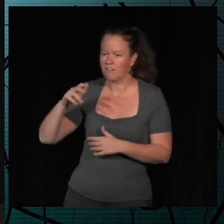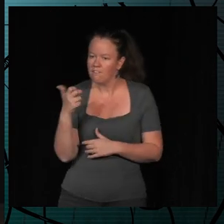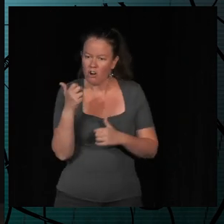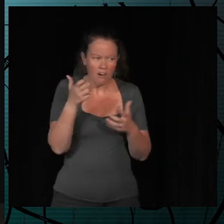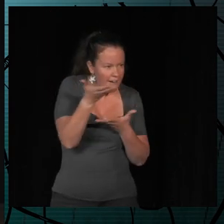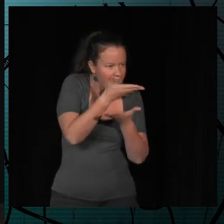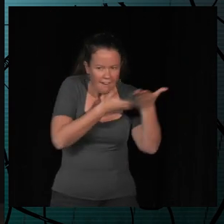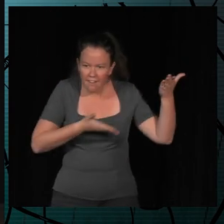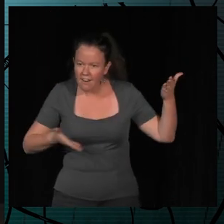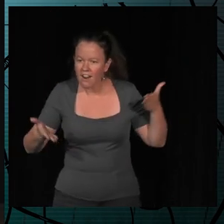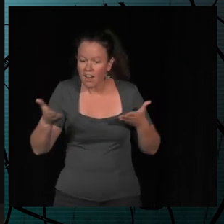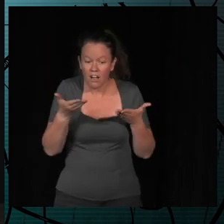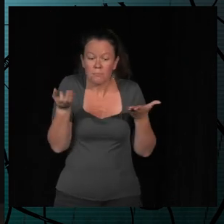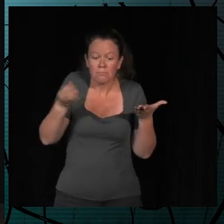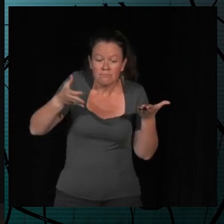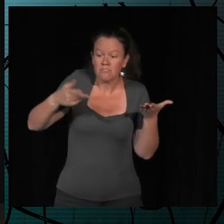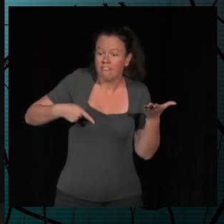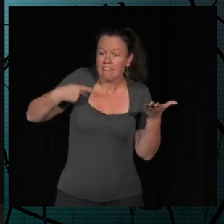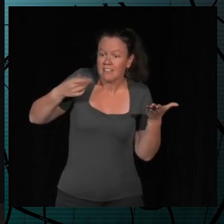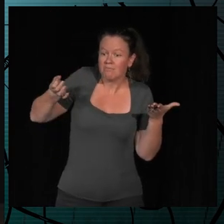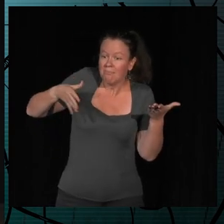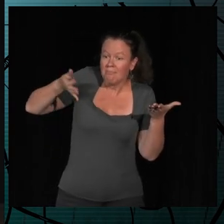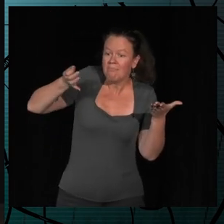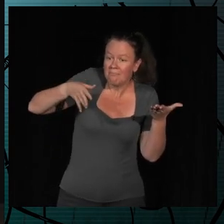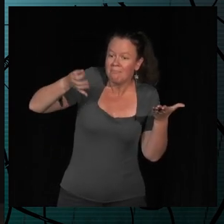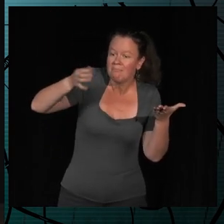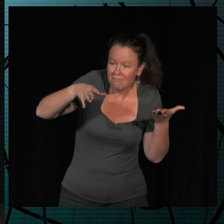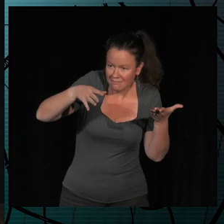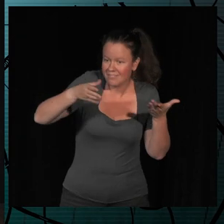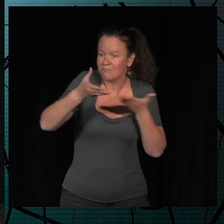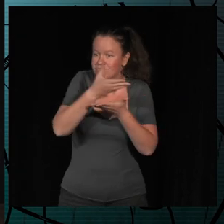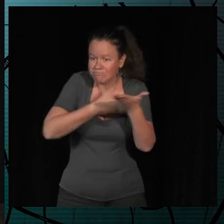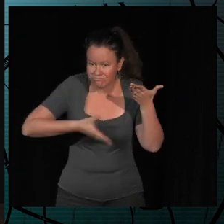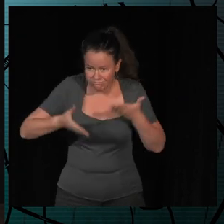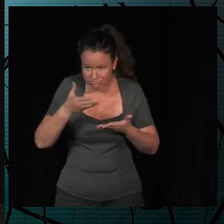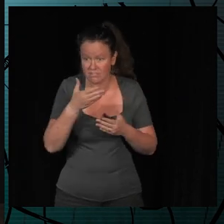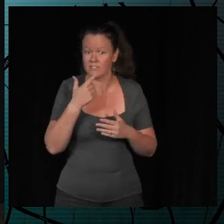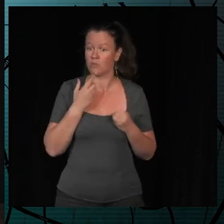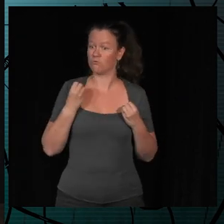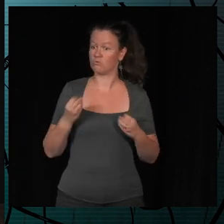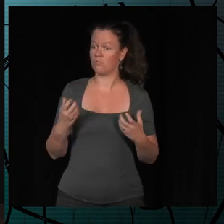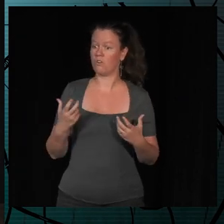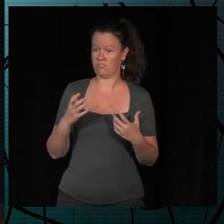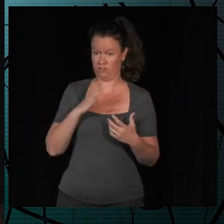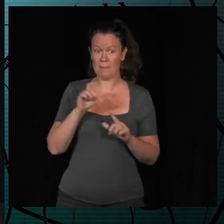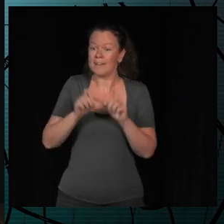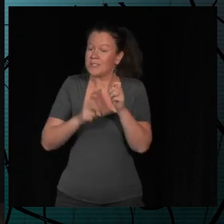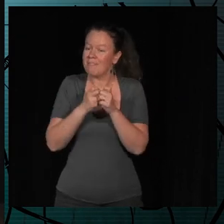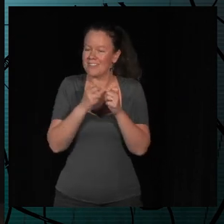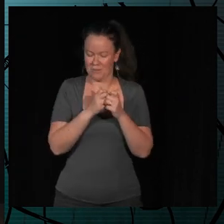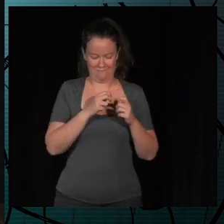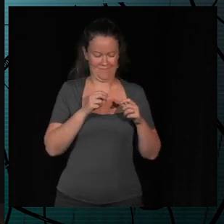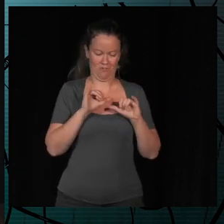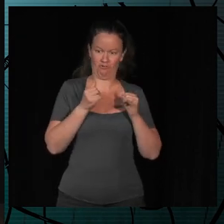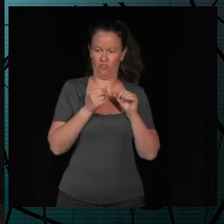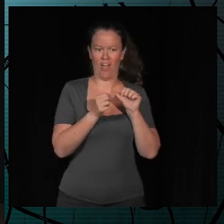ils peuvent se mettre à parler de leur vie et donc il y a toute une il y a même des gens qui sont rencontrés dans les jeux vidéos qui sont mariés donc il y a toute